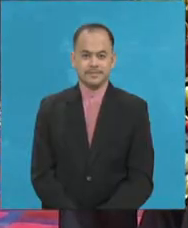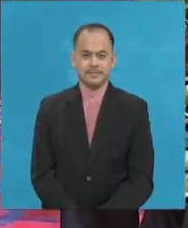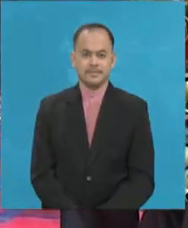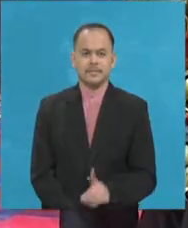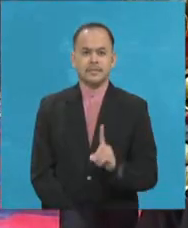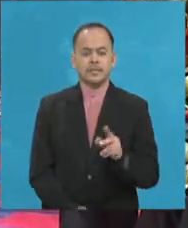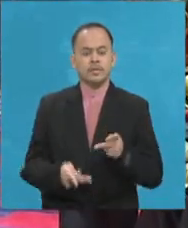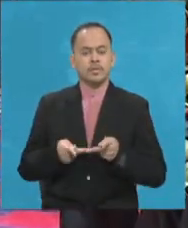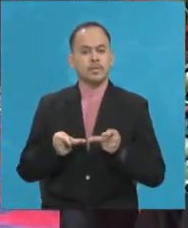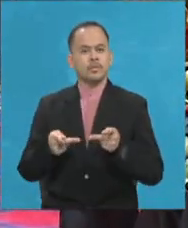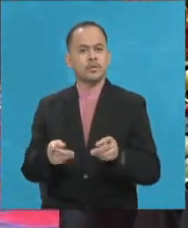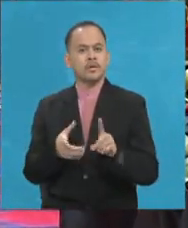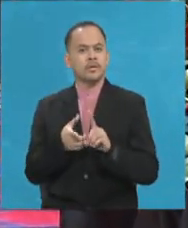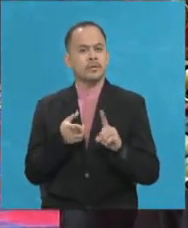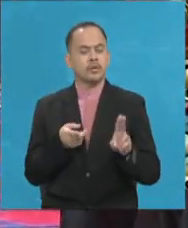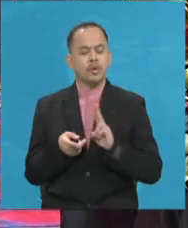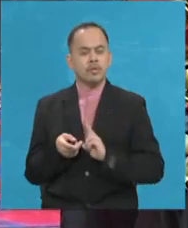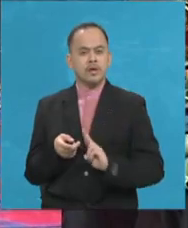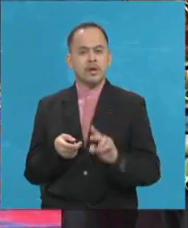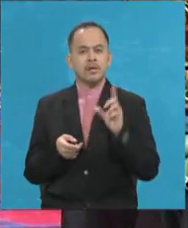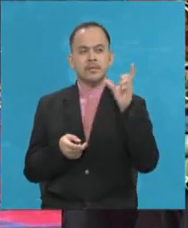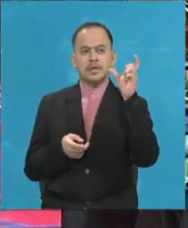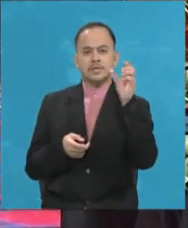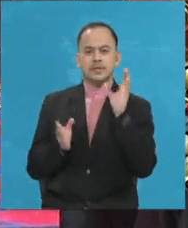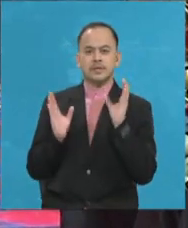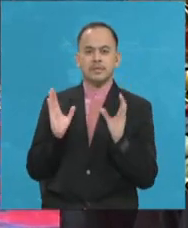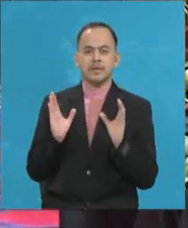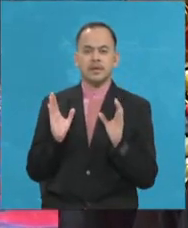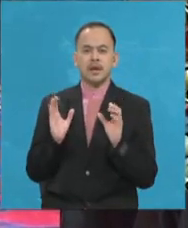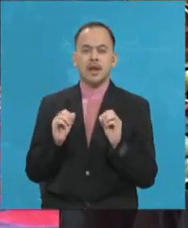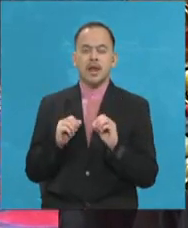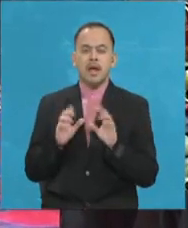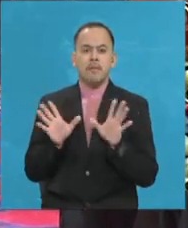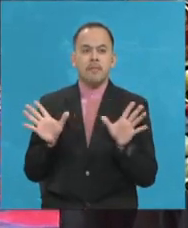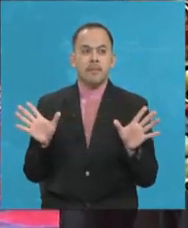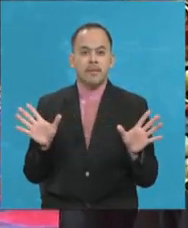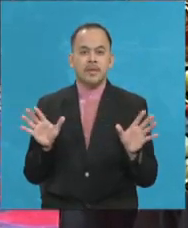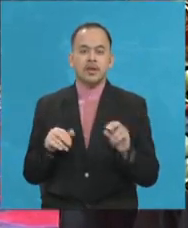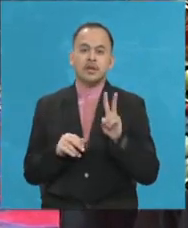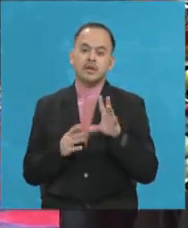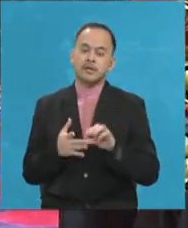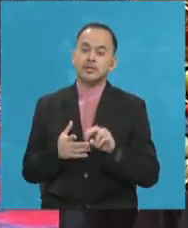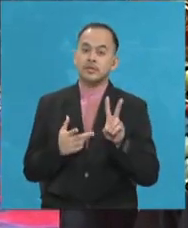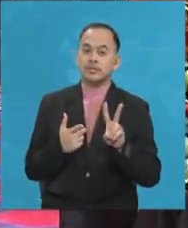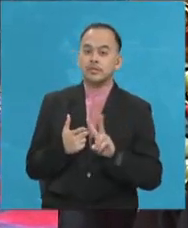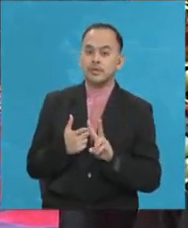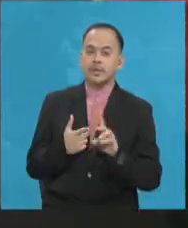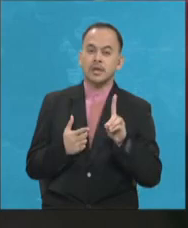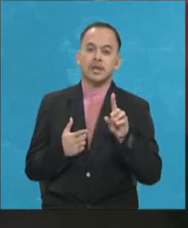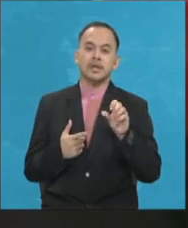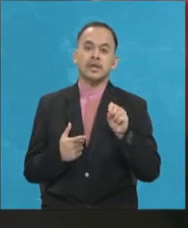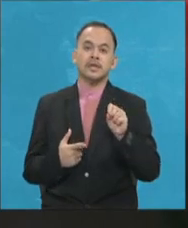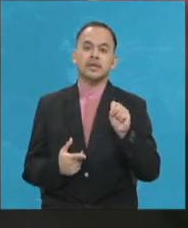Hai seorang digunakan darjah Sri ugama Islam Negara Brunei yang amat bersinar darjah kedua di